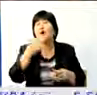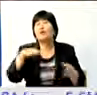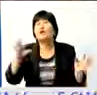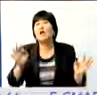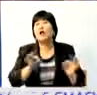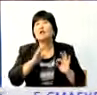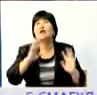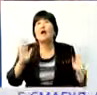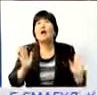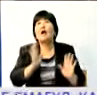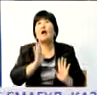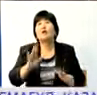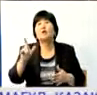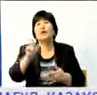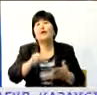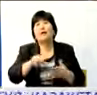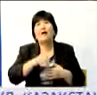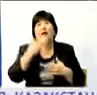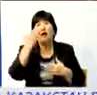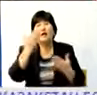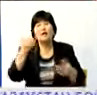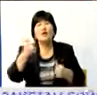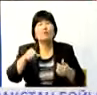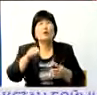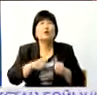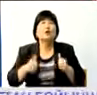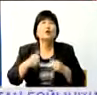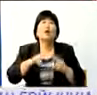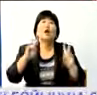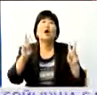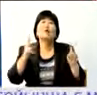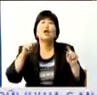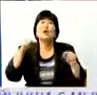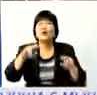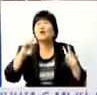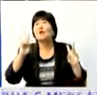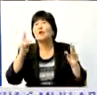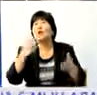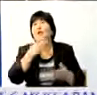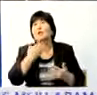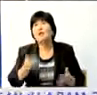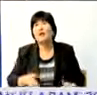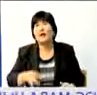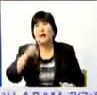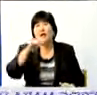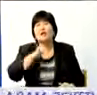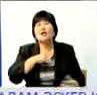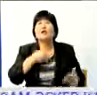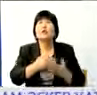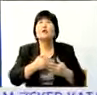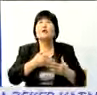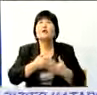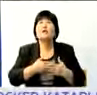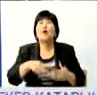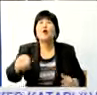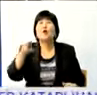аспаптар мен ән күй жырлар жырланды. Халықаралық байқауларда топ жарып жүрген бишілер мың бұрала биледі. Қазақстан еңбек сіңірген қайраткері